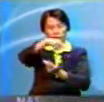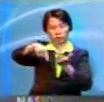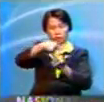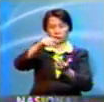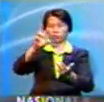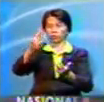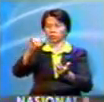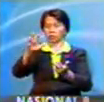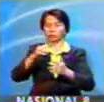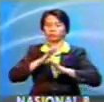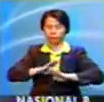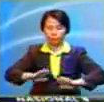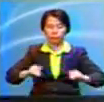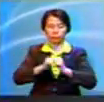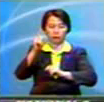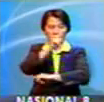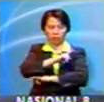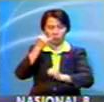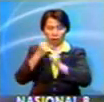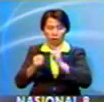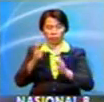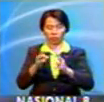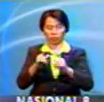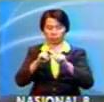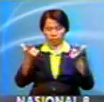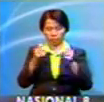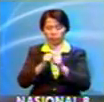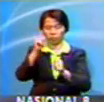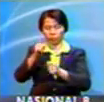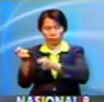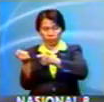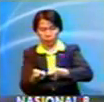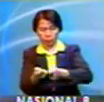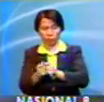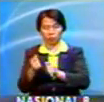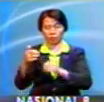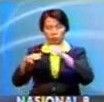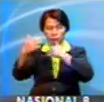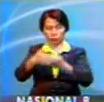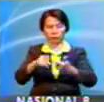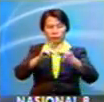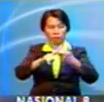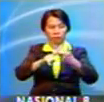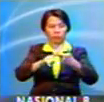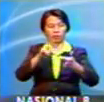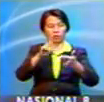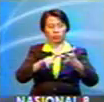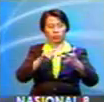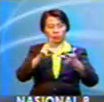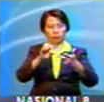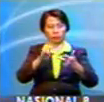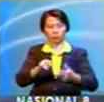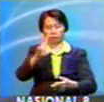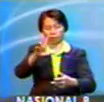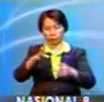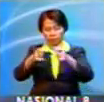Ryan Moore nyata tenang di hari terakhir meskipun hanya dibezakan dengan satu pukulan di depan Sergio Garcia dan Kevin Na. Empat birdie